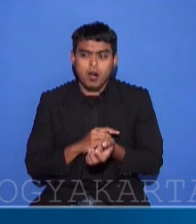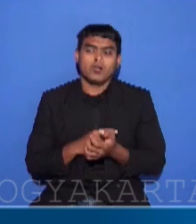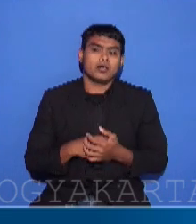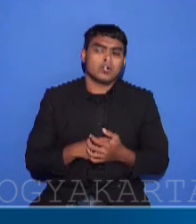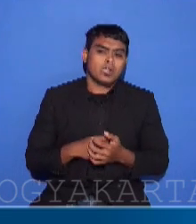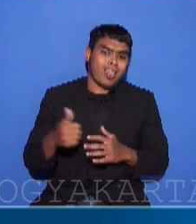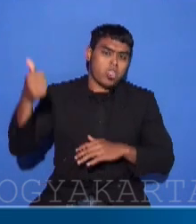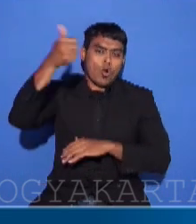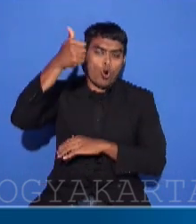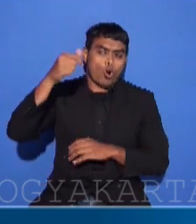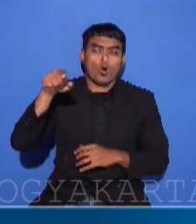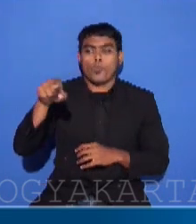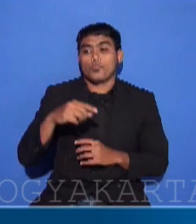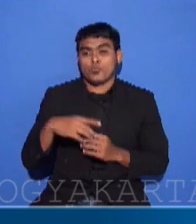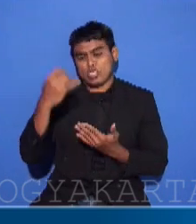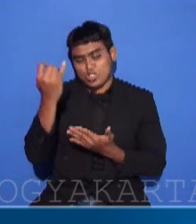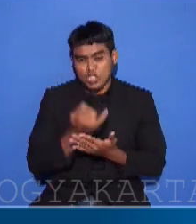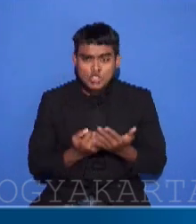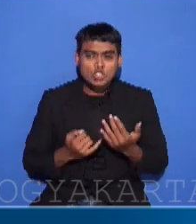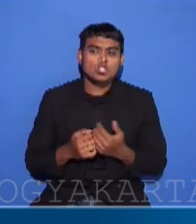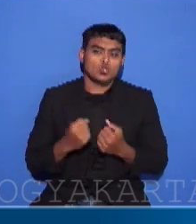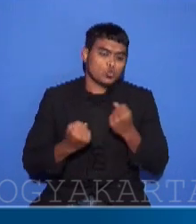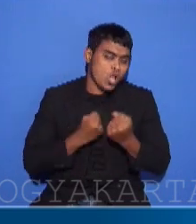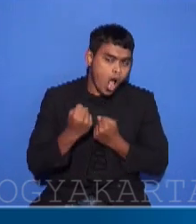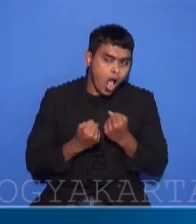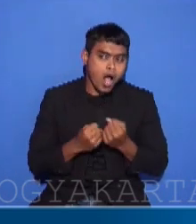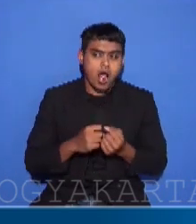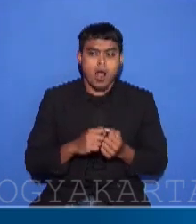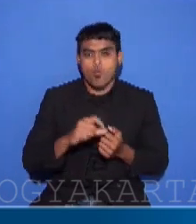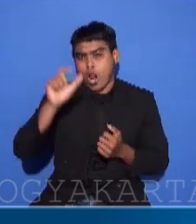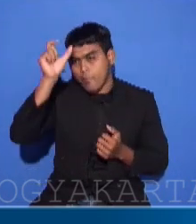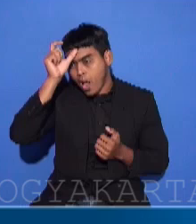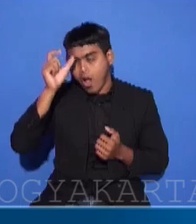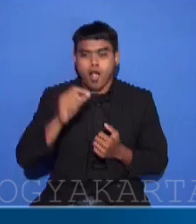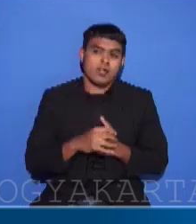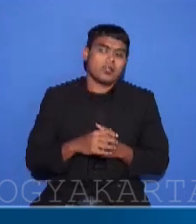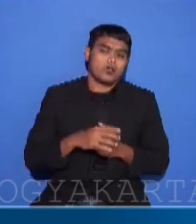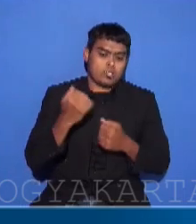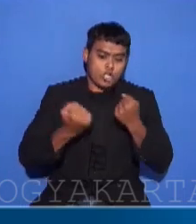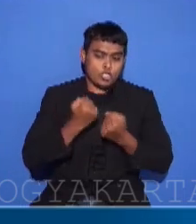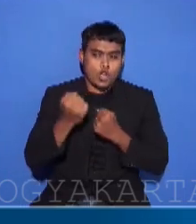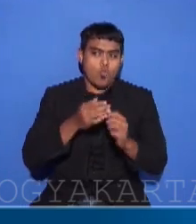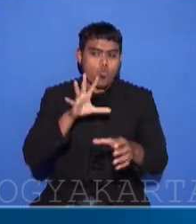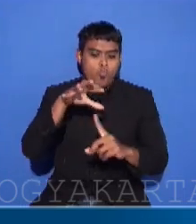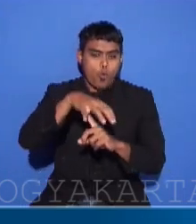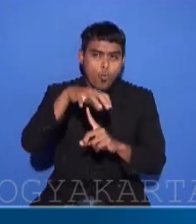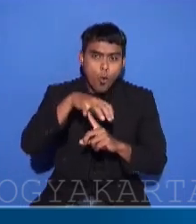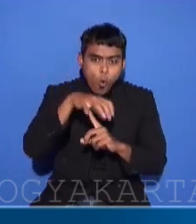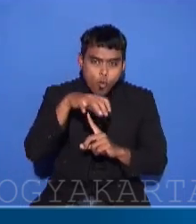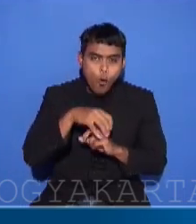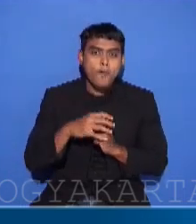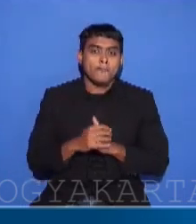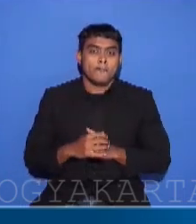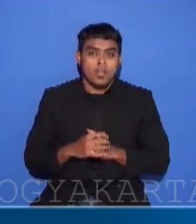arkeolog seniman pengusaha dan ulama mereka mengisi kegiatan dengan mengunjungi pondok pesantren Nurul Huda di andong